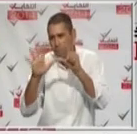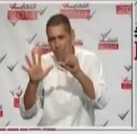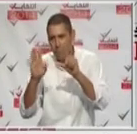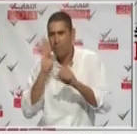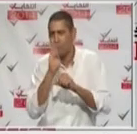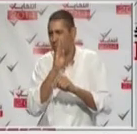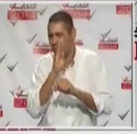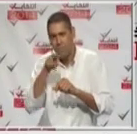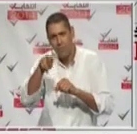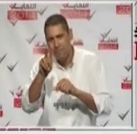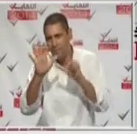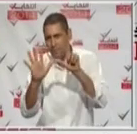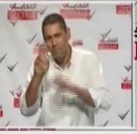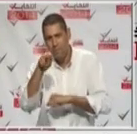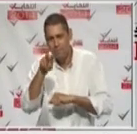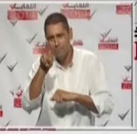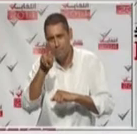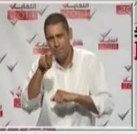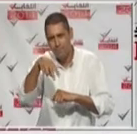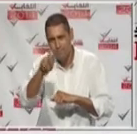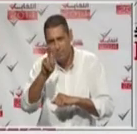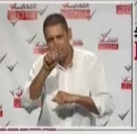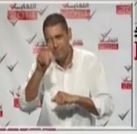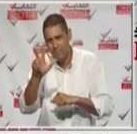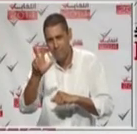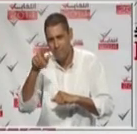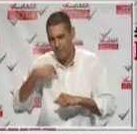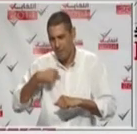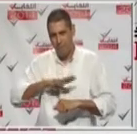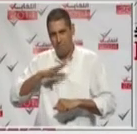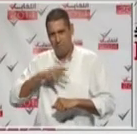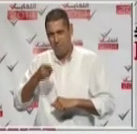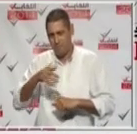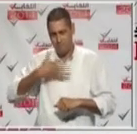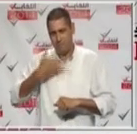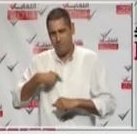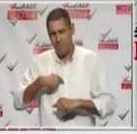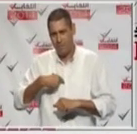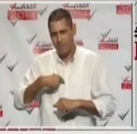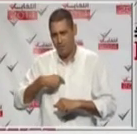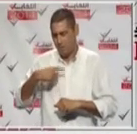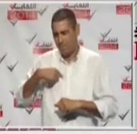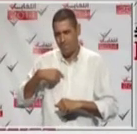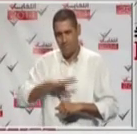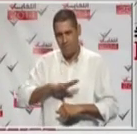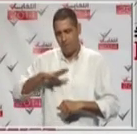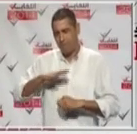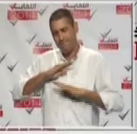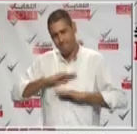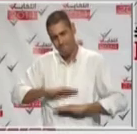27 جانفي 2013، وأظن أن هذا التوافق الذي حصل كان مبشرا ومؤشرا على أنني أحس بنفسي وضميري